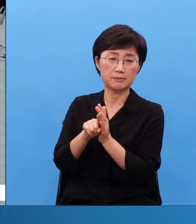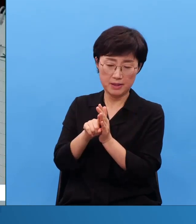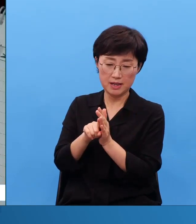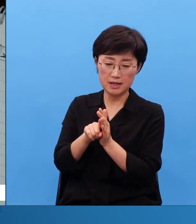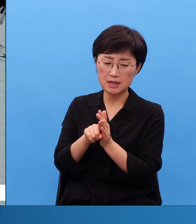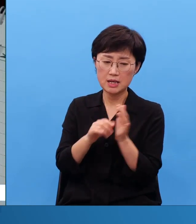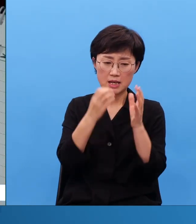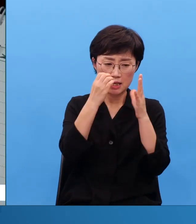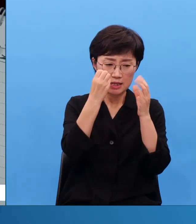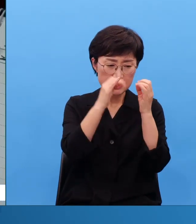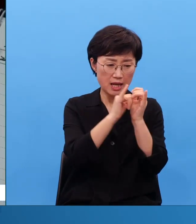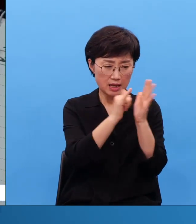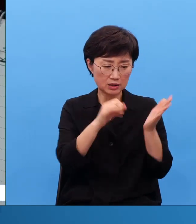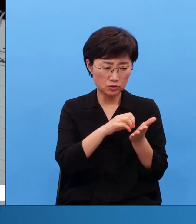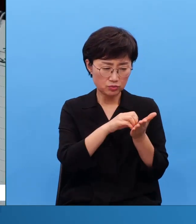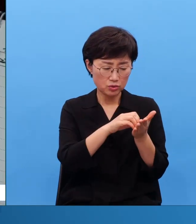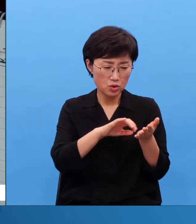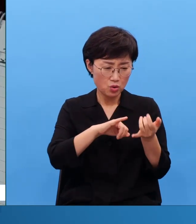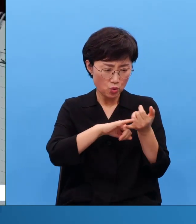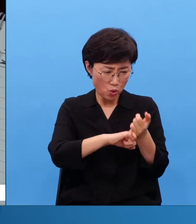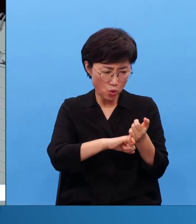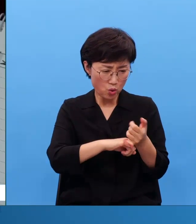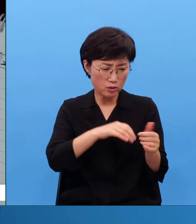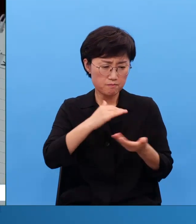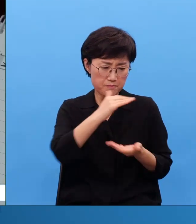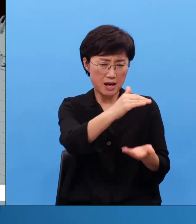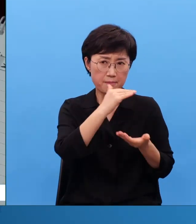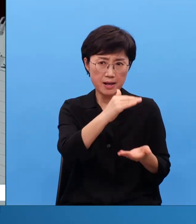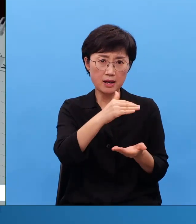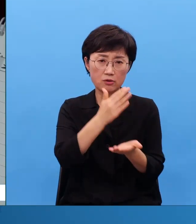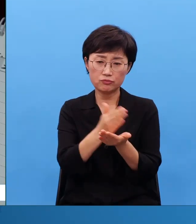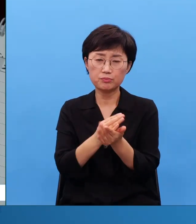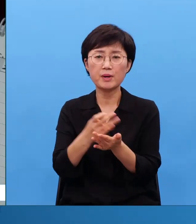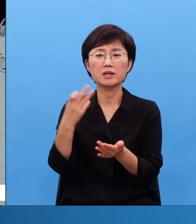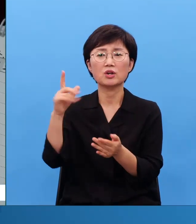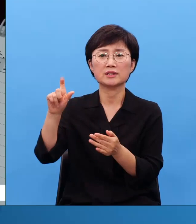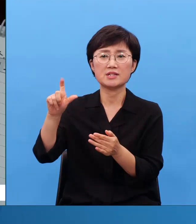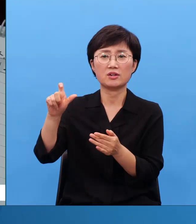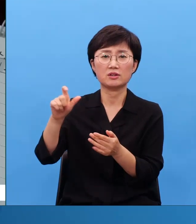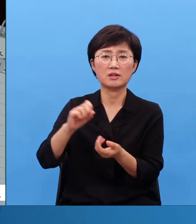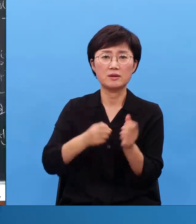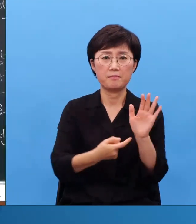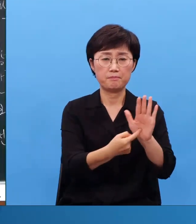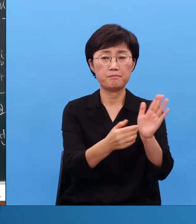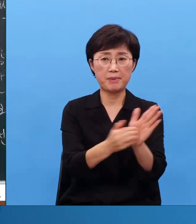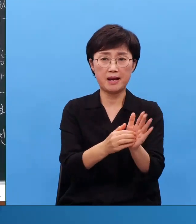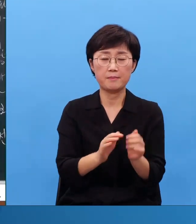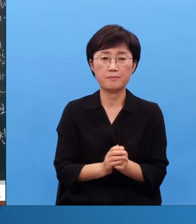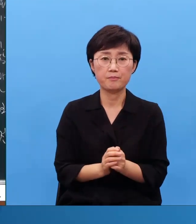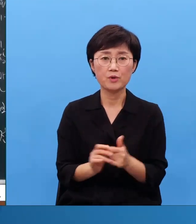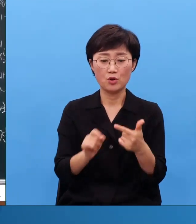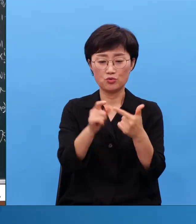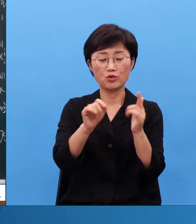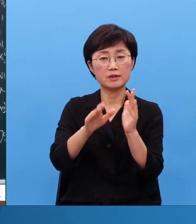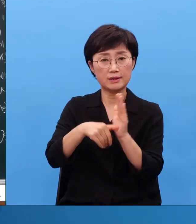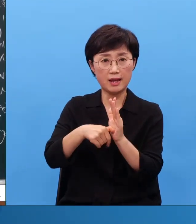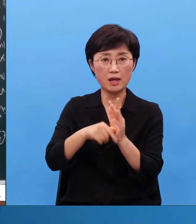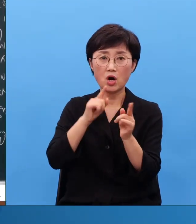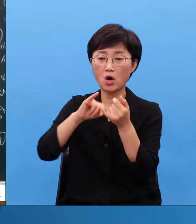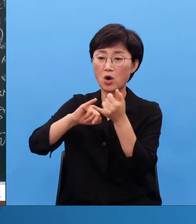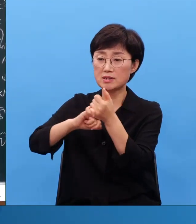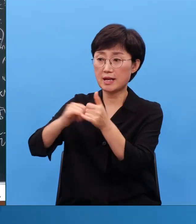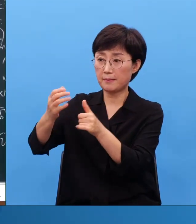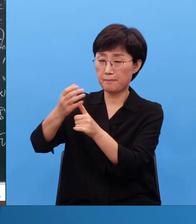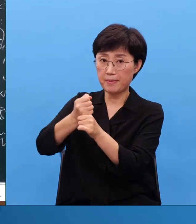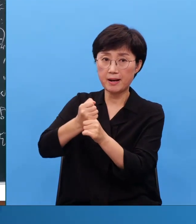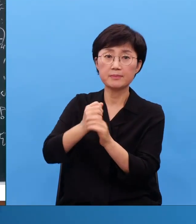새가족에게 차분하게 전달해야 할 15가지 주제에 대한 강의가 열렸습니다. 6월 훈련에선 언약 안에